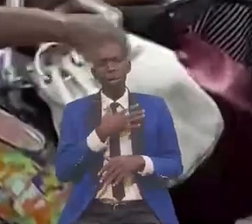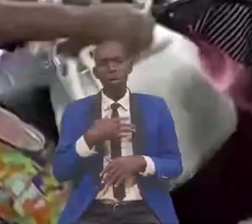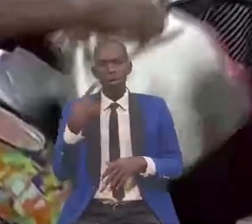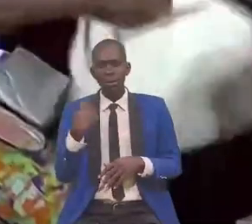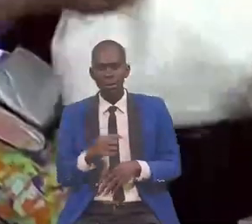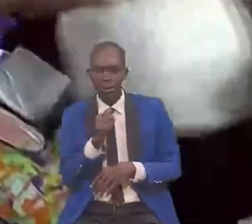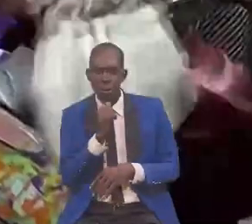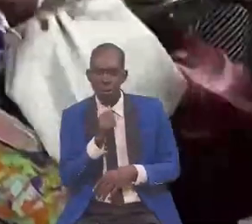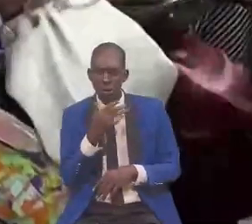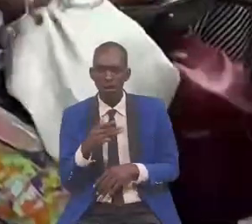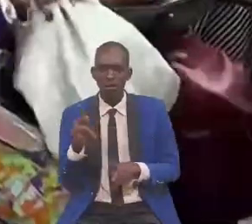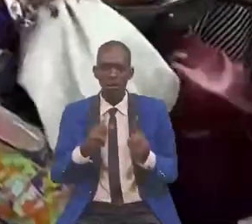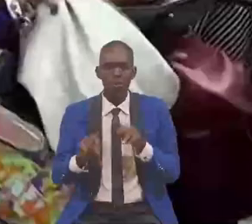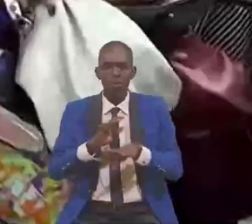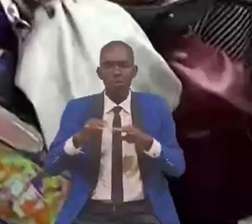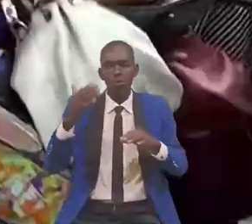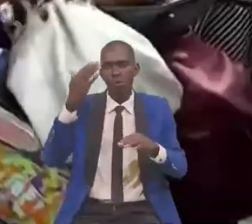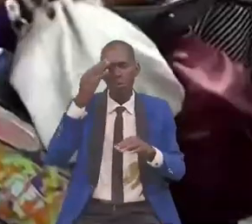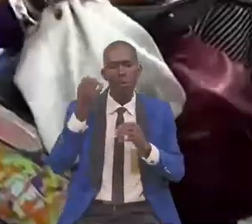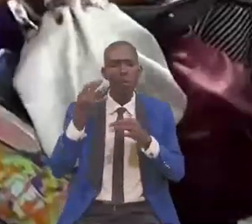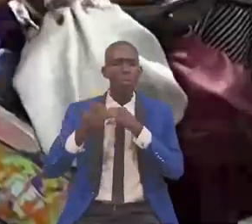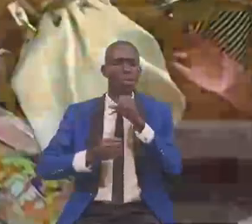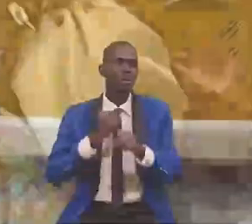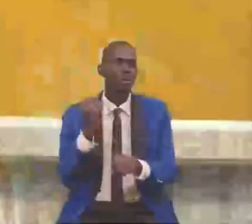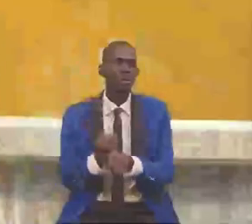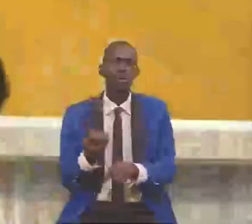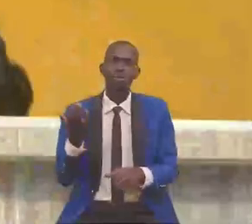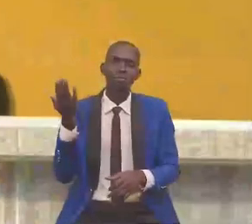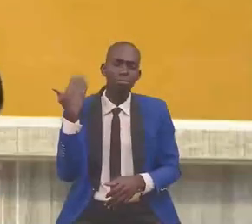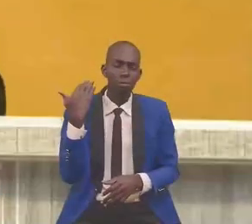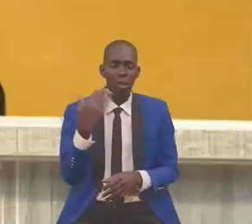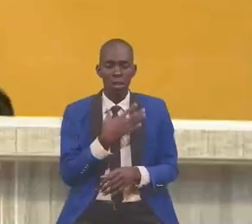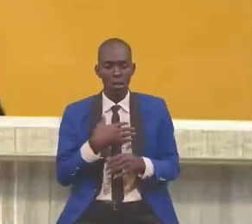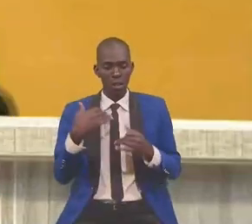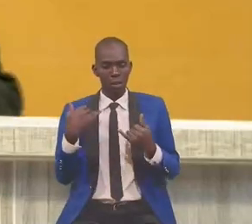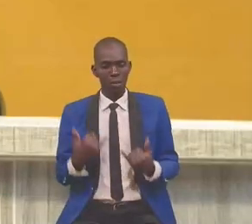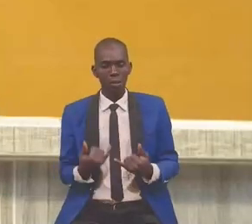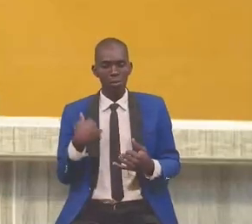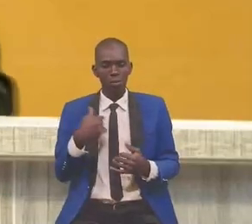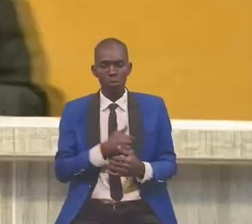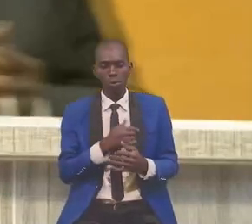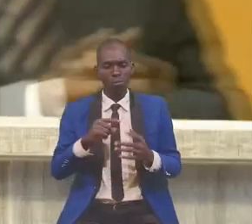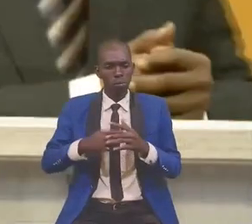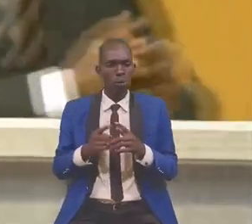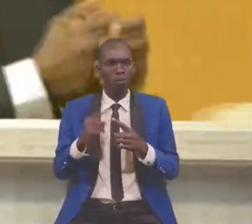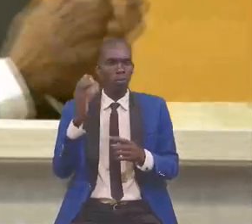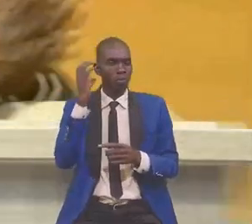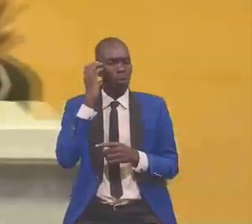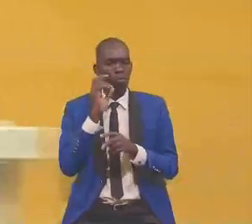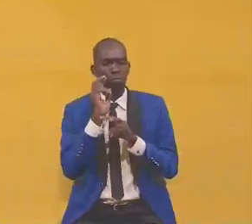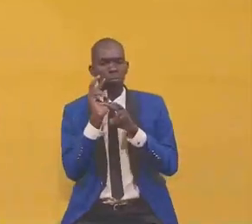entendu pendant ces siècles et millénaires, maintenant nous entendons et cela nous appartient. Ils